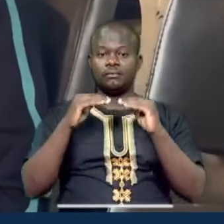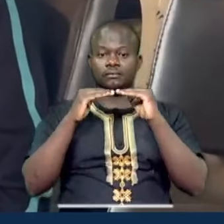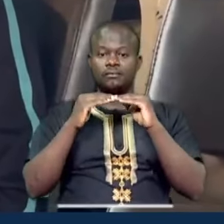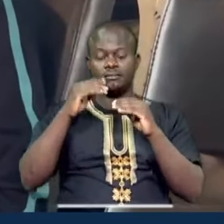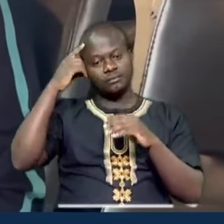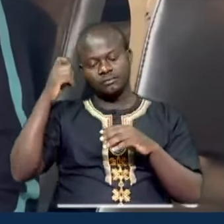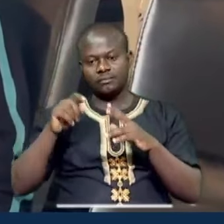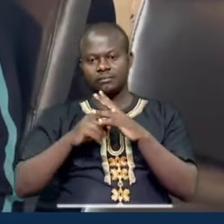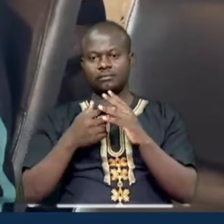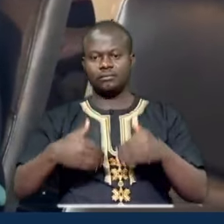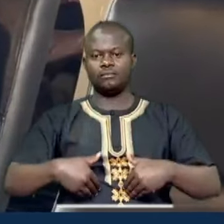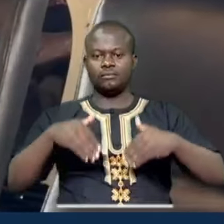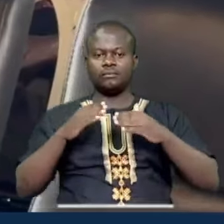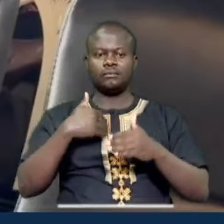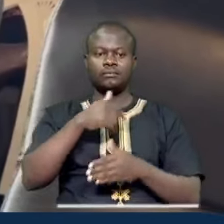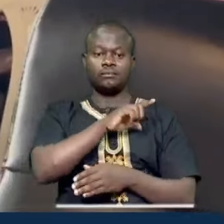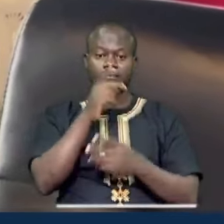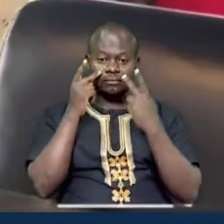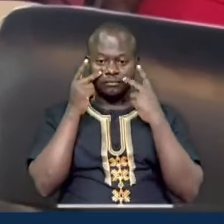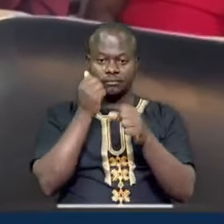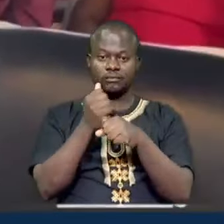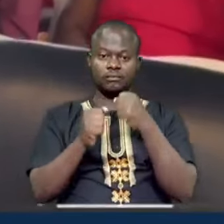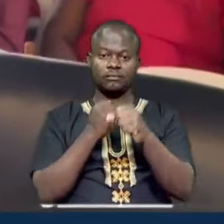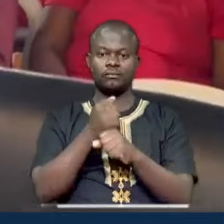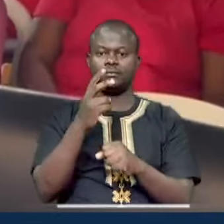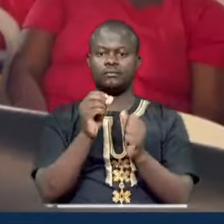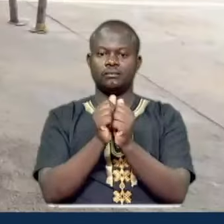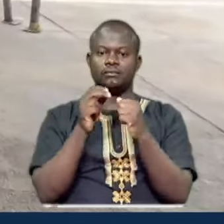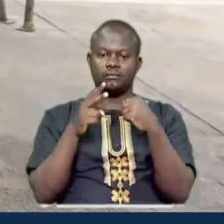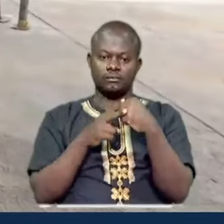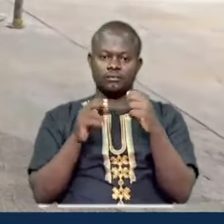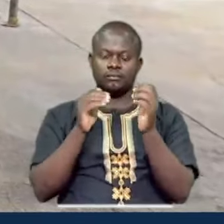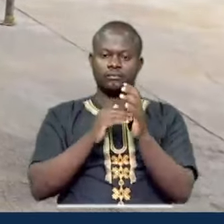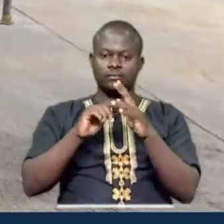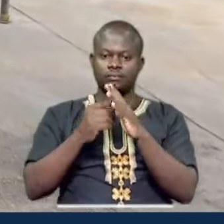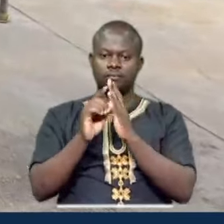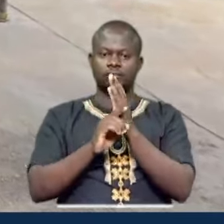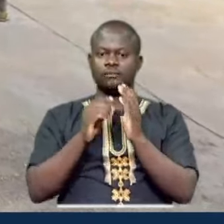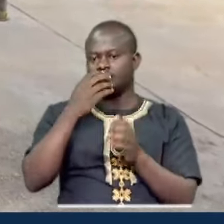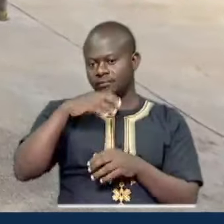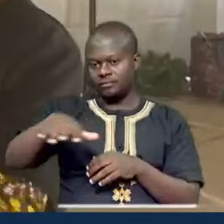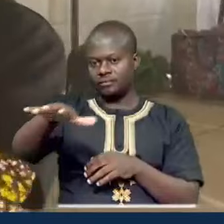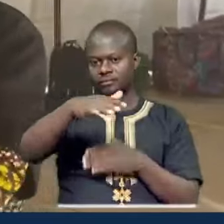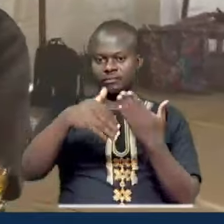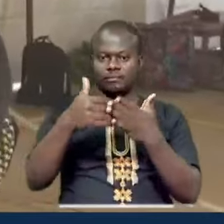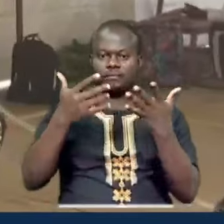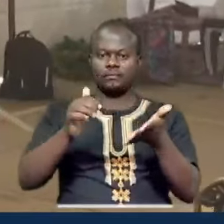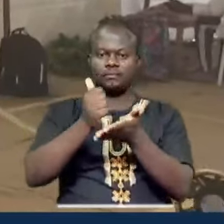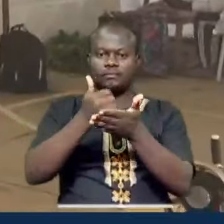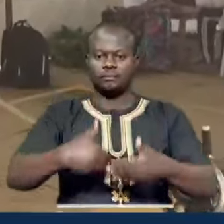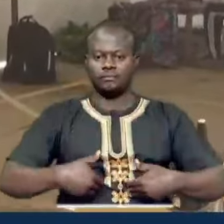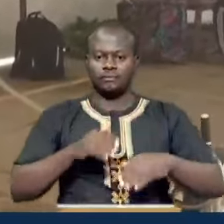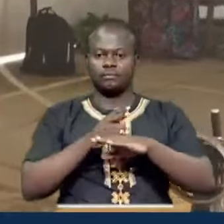watangijwe n'urubyiruko rwagize amahirwe yo kubona akazi mu mwaka wa 2017 utangirira mu karere ka Ruhango. Kuri ubu umaze gufasha urubyiruko